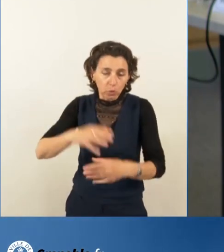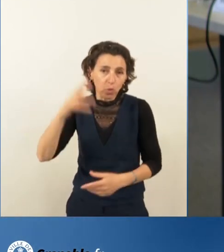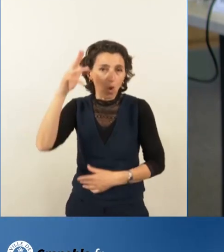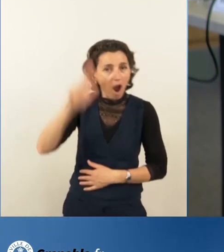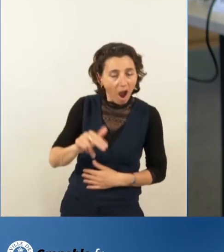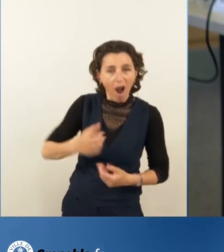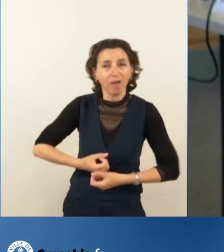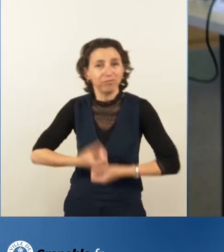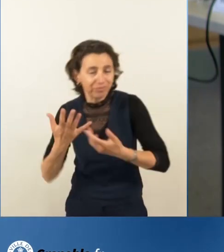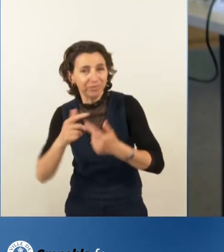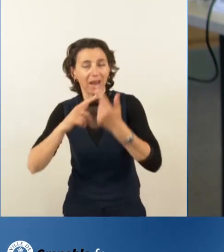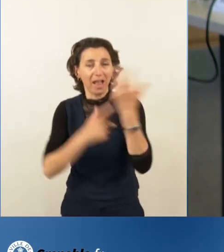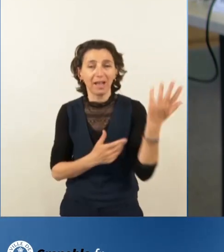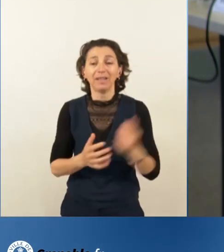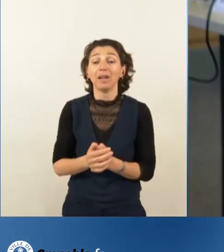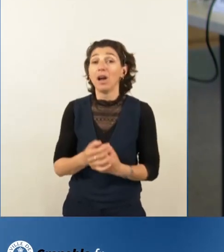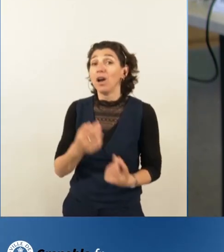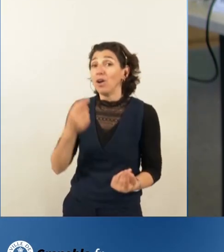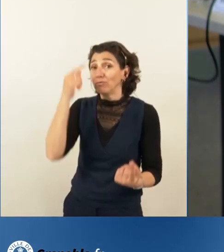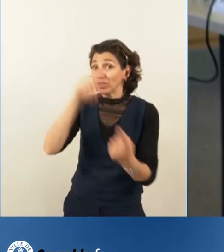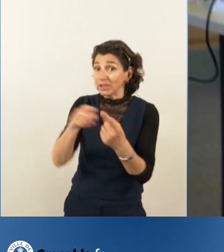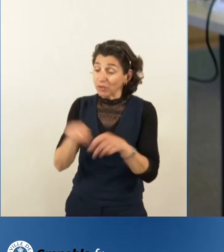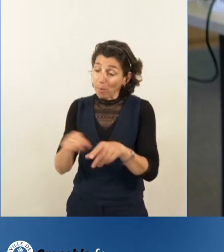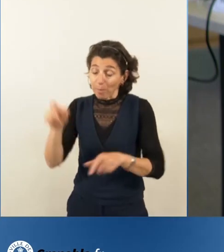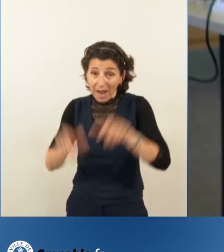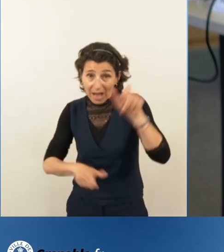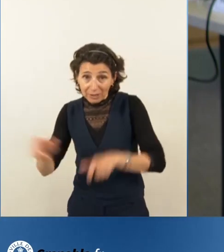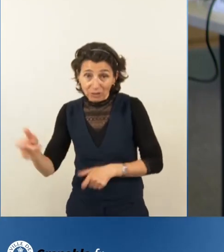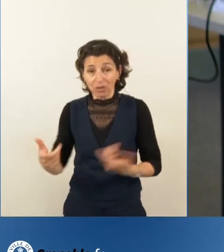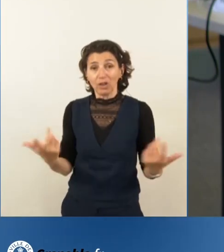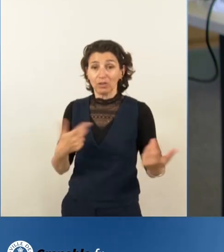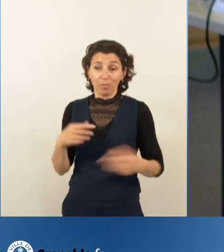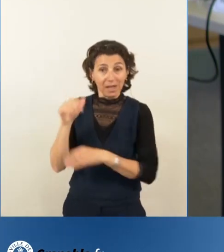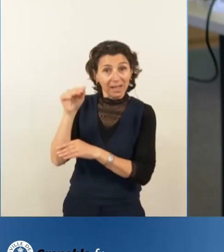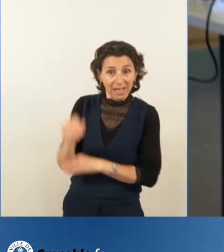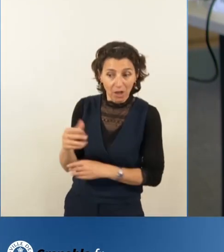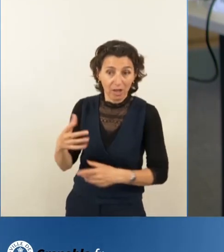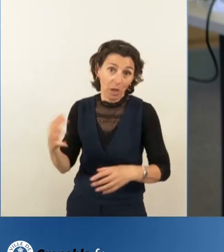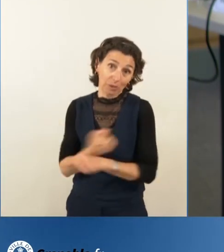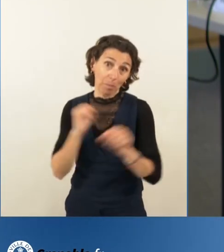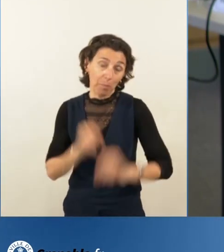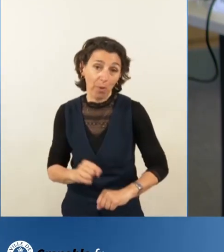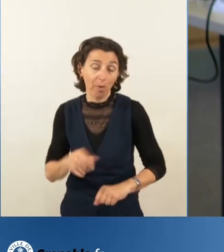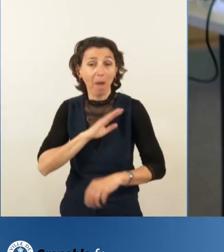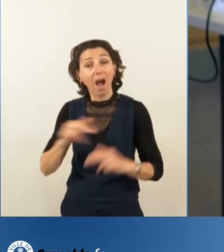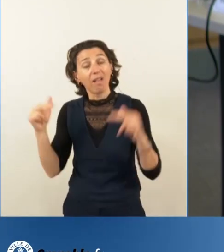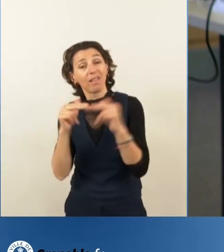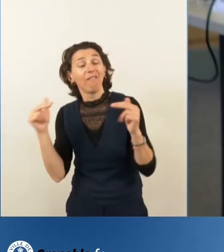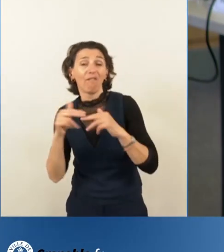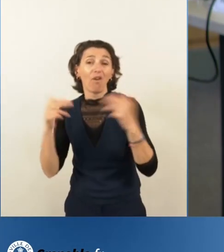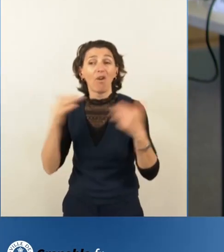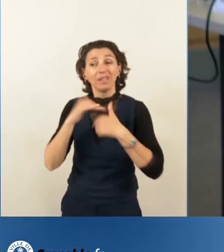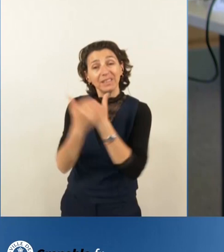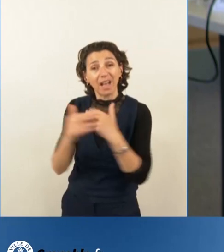surtout de sécuriser la pratique de certaines et certains dont les ressources financières limitées pourraient conduire face à la hausse du coût du logement